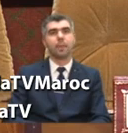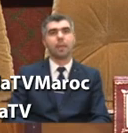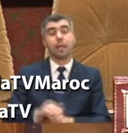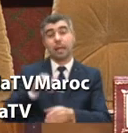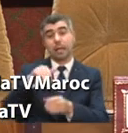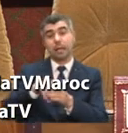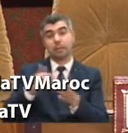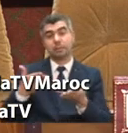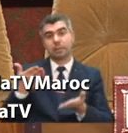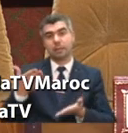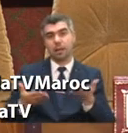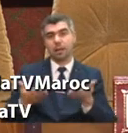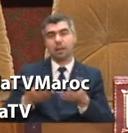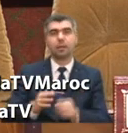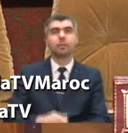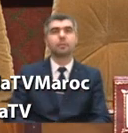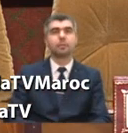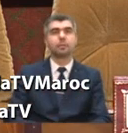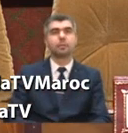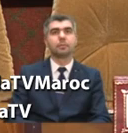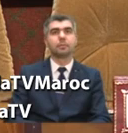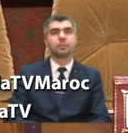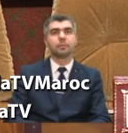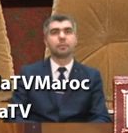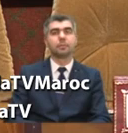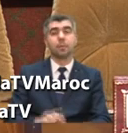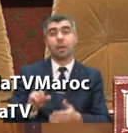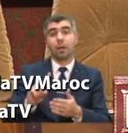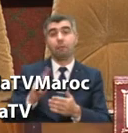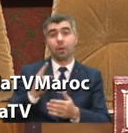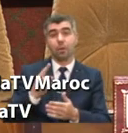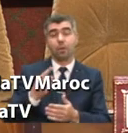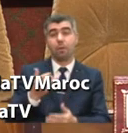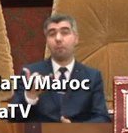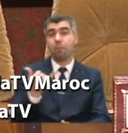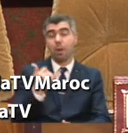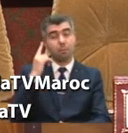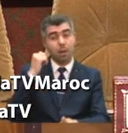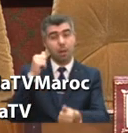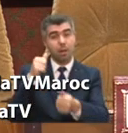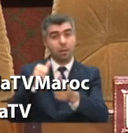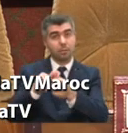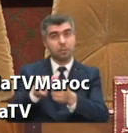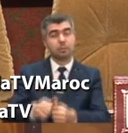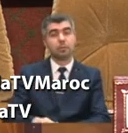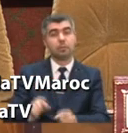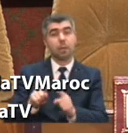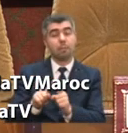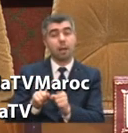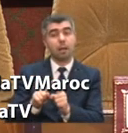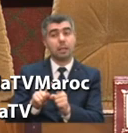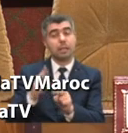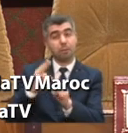في الفريق الاستقلالي للوحدة والتعادلية. في البداية لابد من التذكير بأننا نجتاز امتحانا